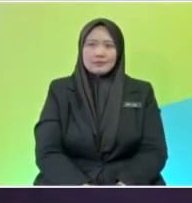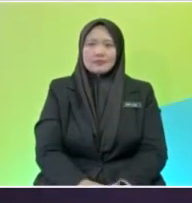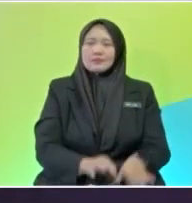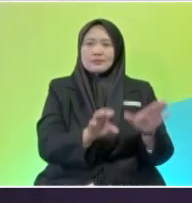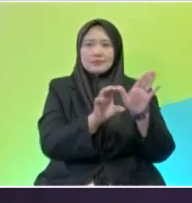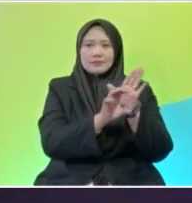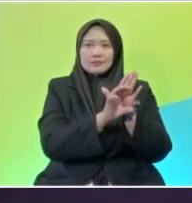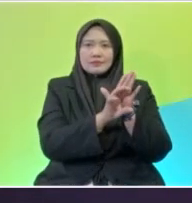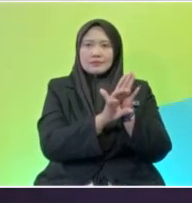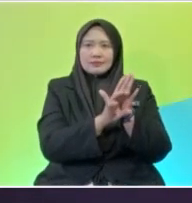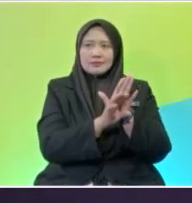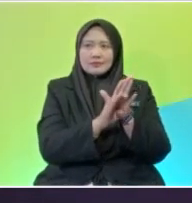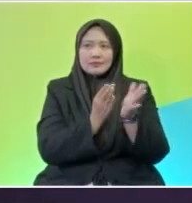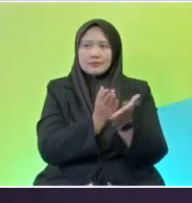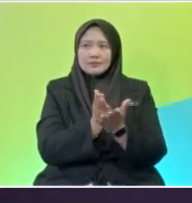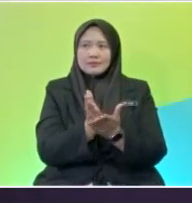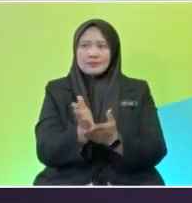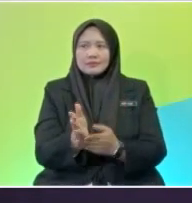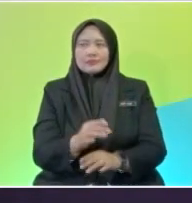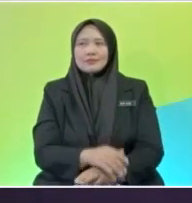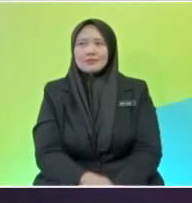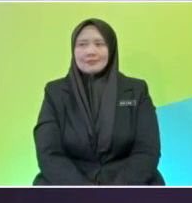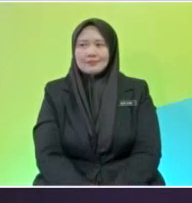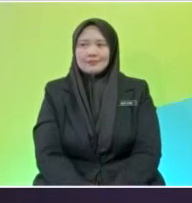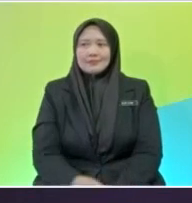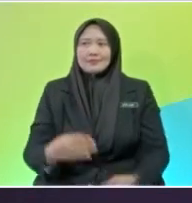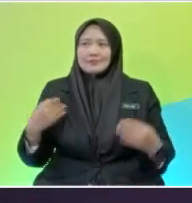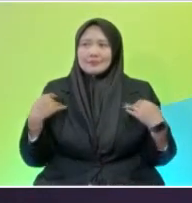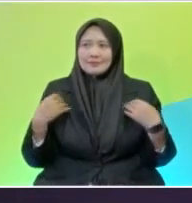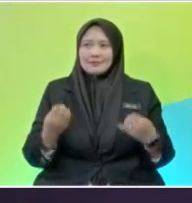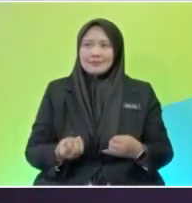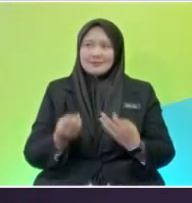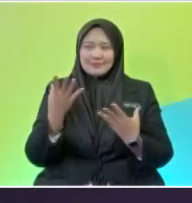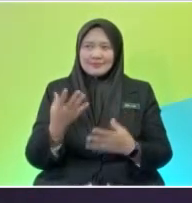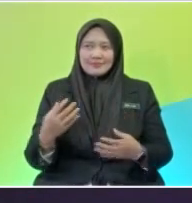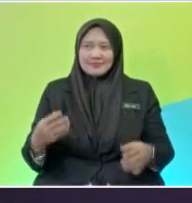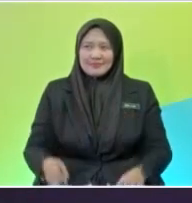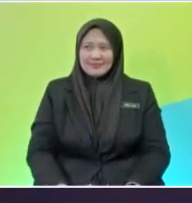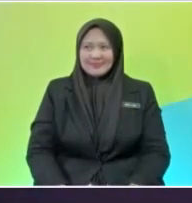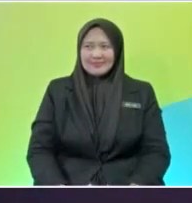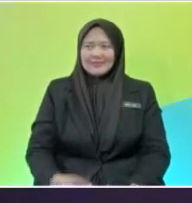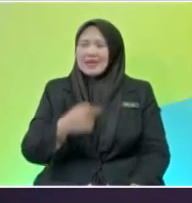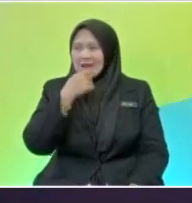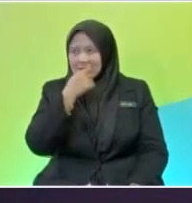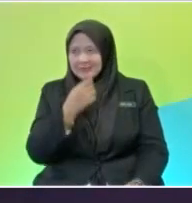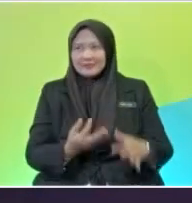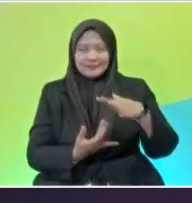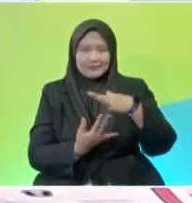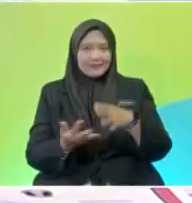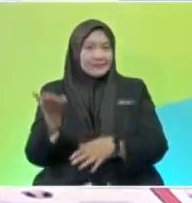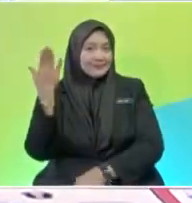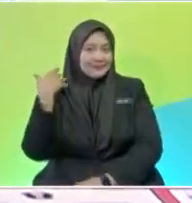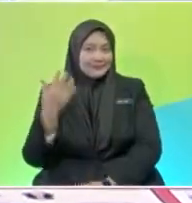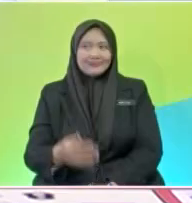yang berikutnya contoh yang ini saya suka tadi dalam ke Tuhan oke